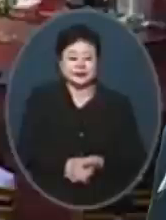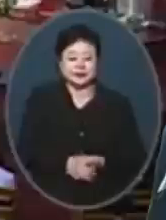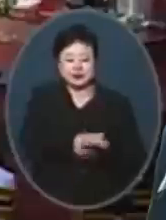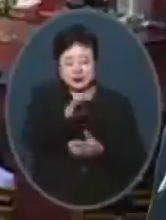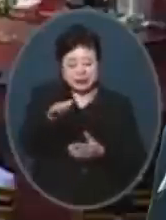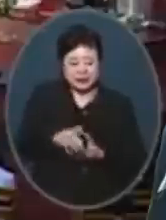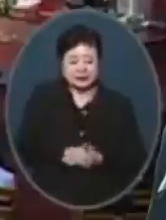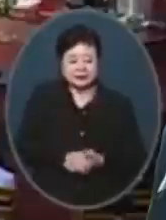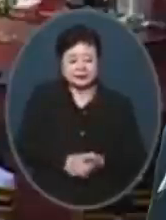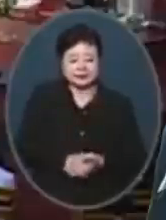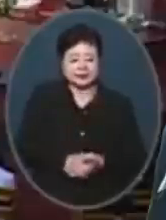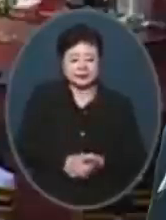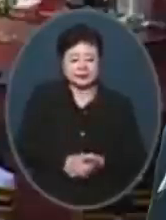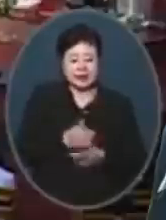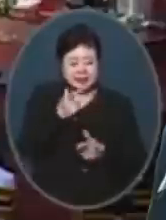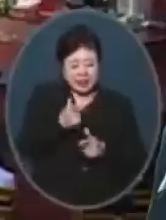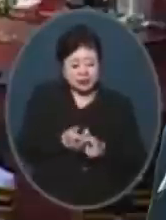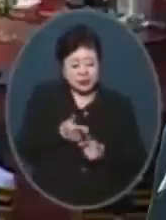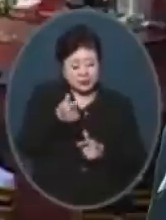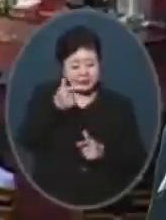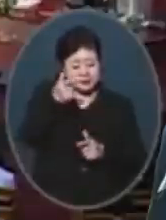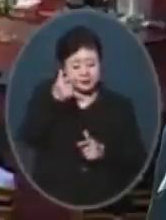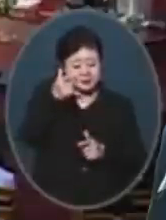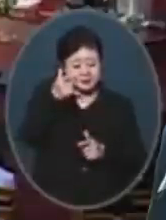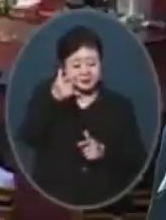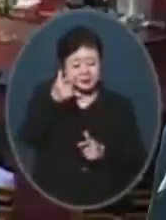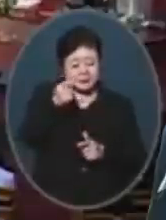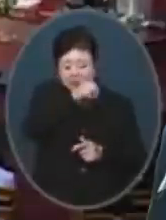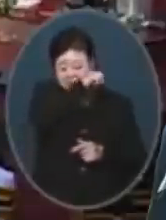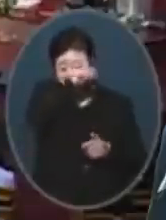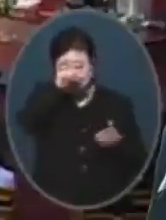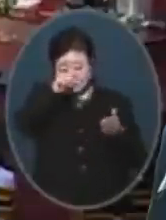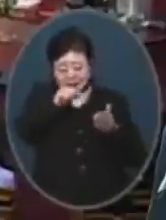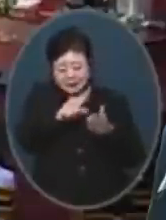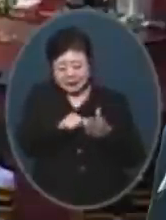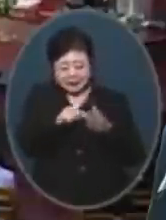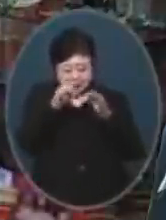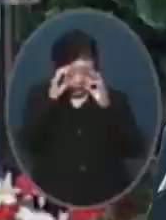우리가 예수님 생애를 볼지라도